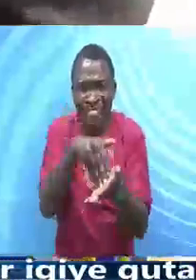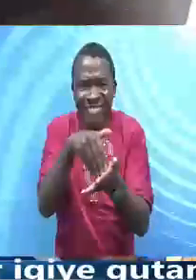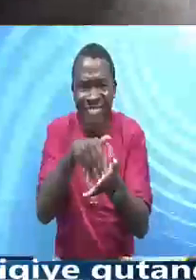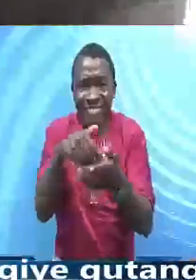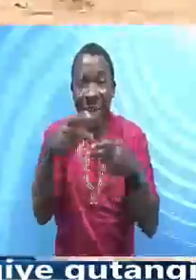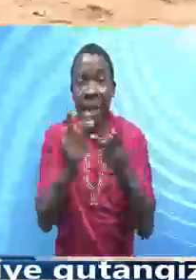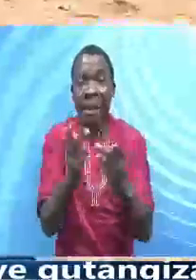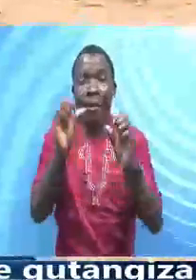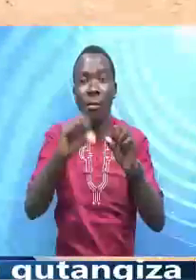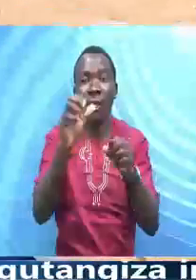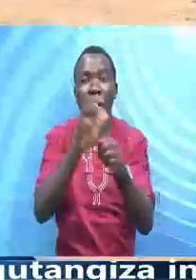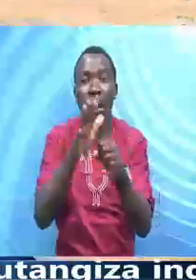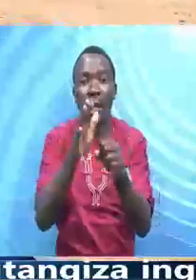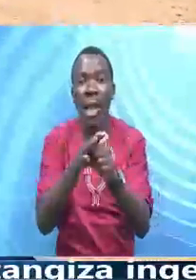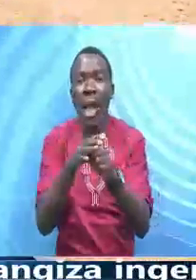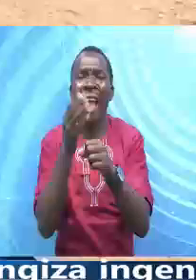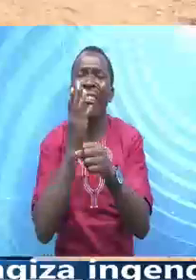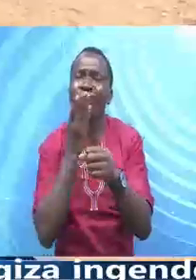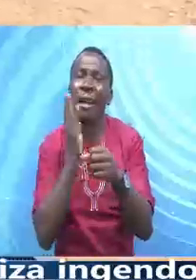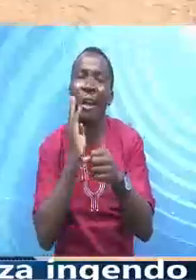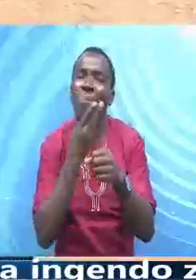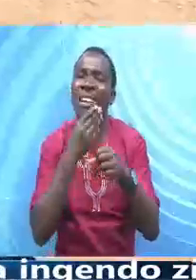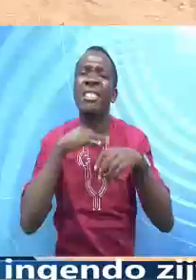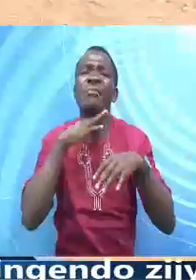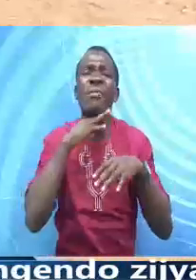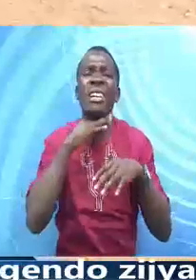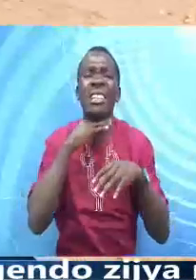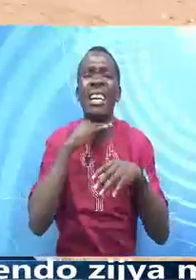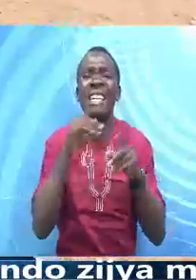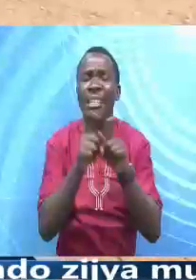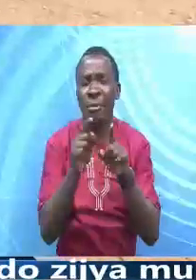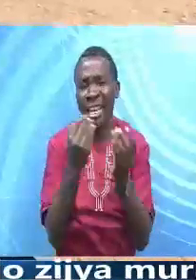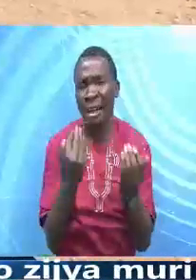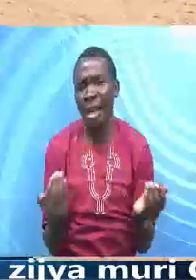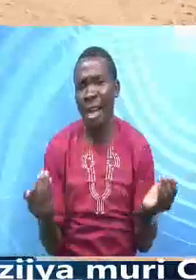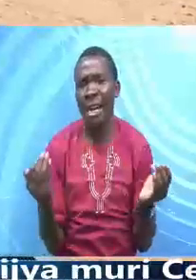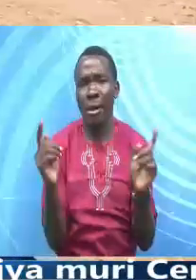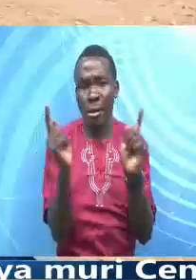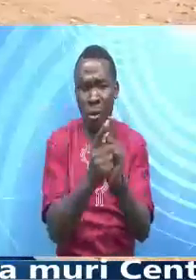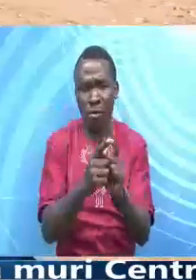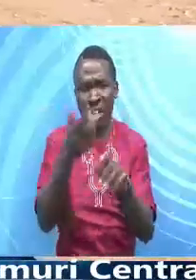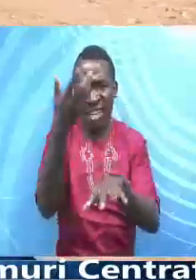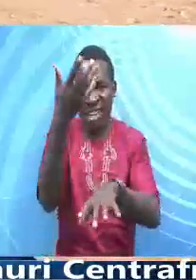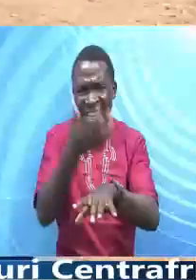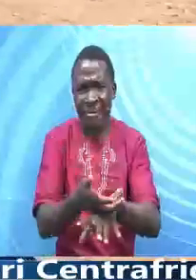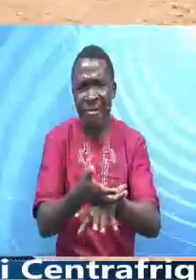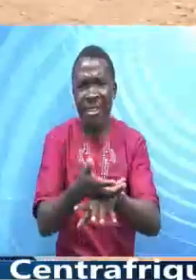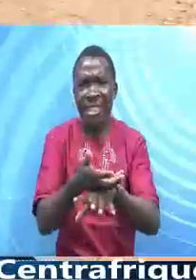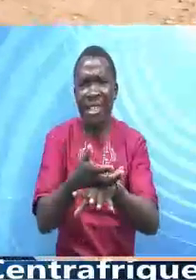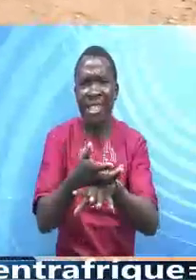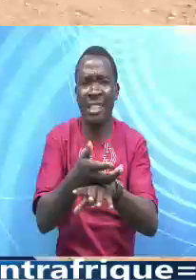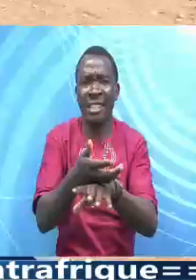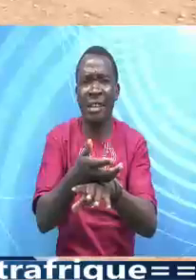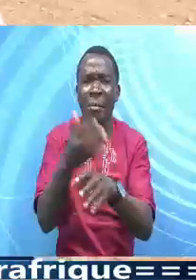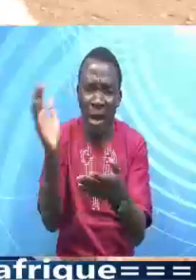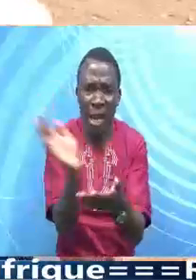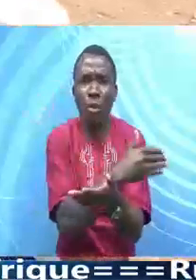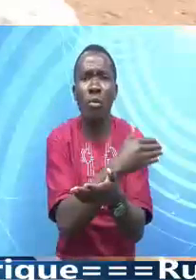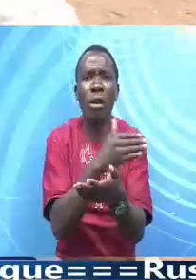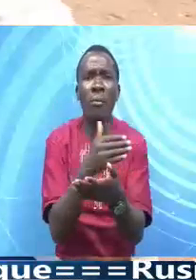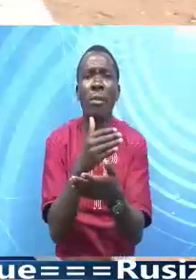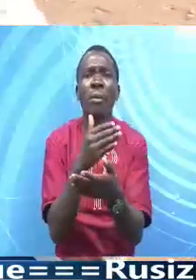cyane ari ibiziba atari na meza n'abana bari kujya bakuraho amabuye komokeragaho bakayakuramo ngo